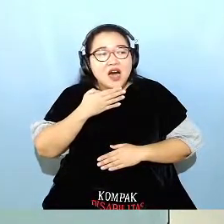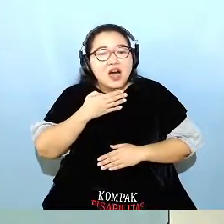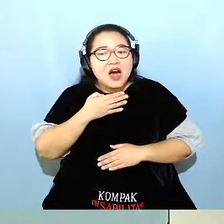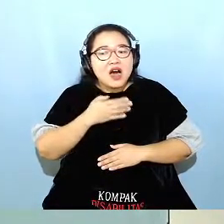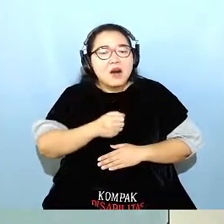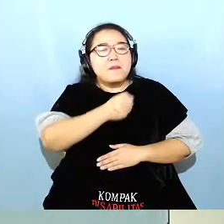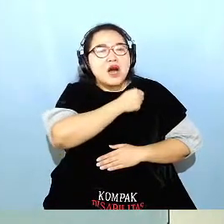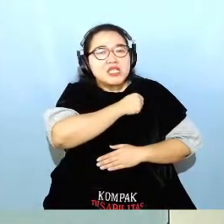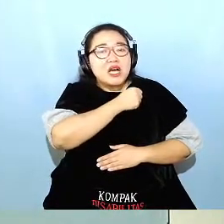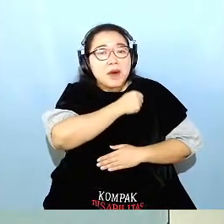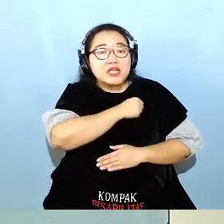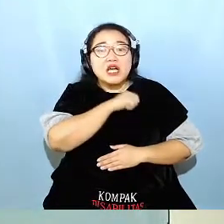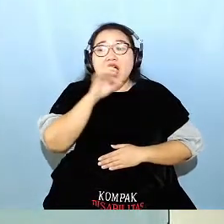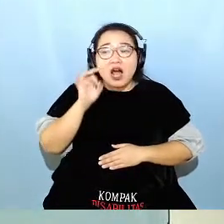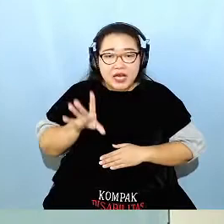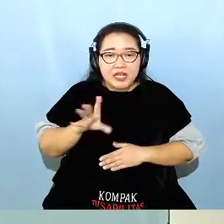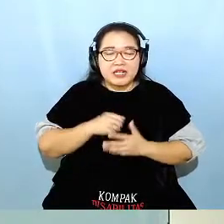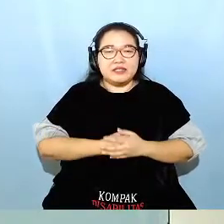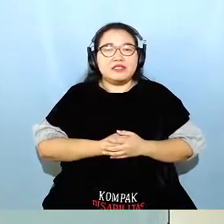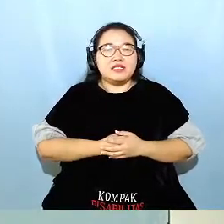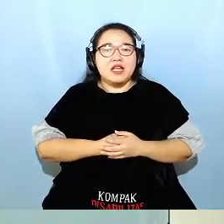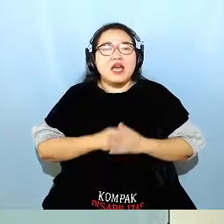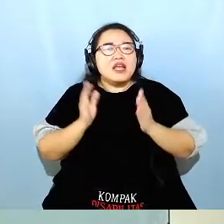negeri asal kita.